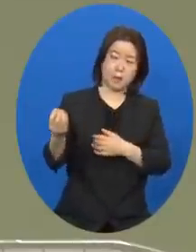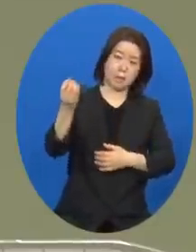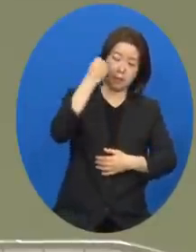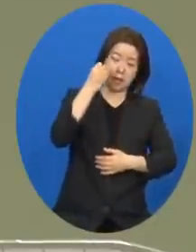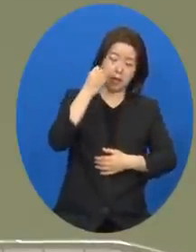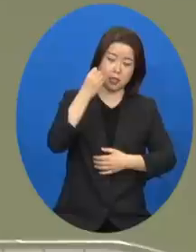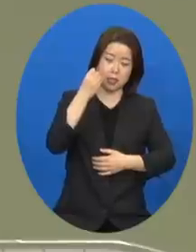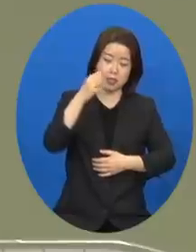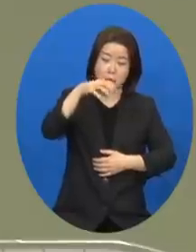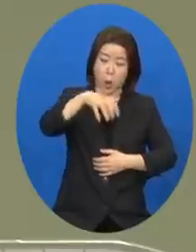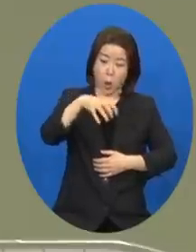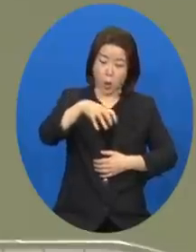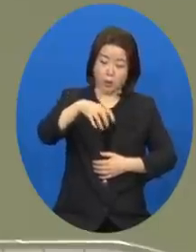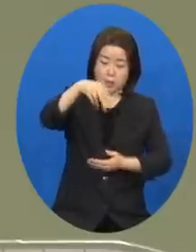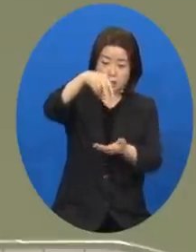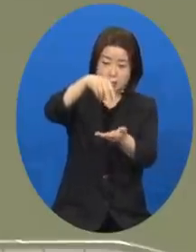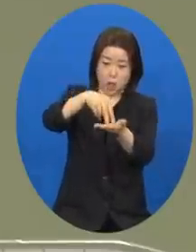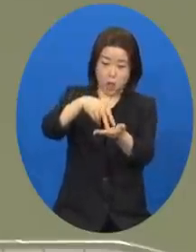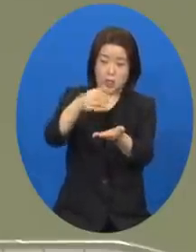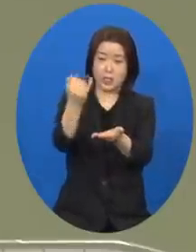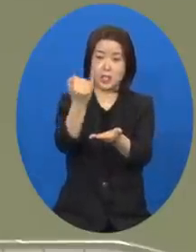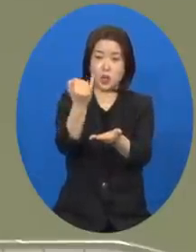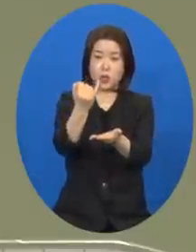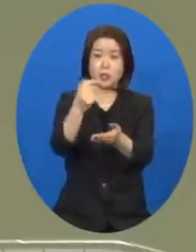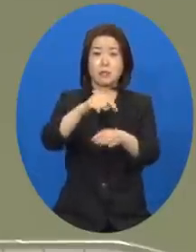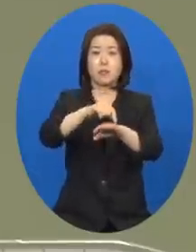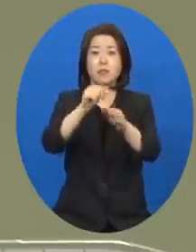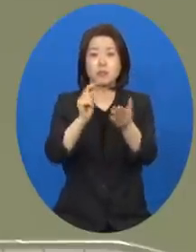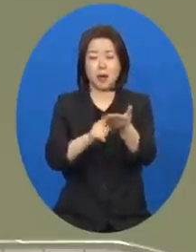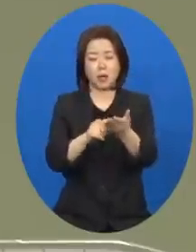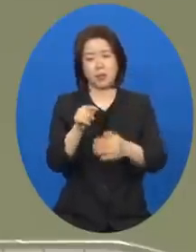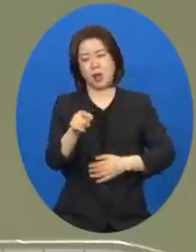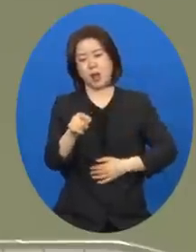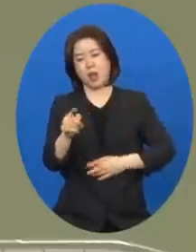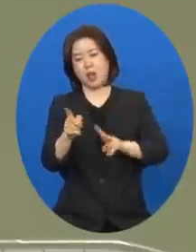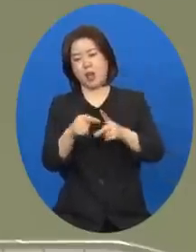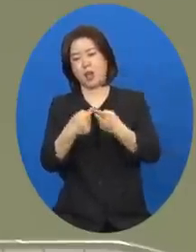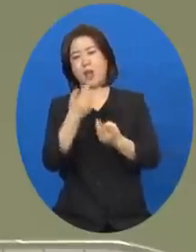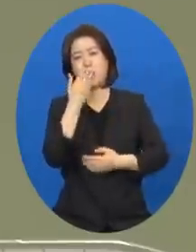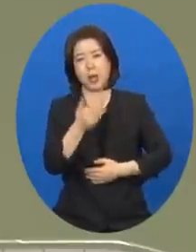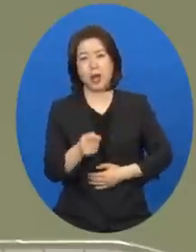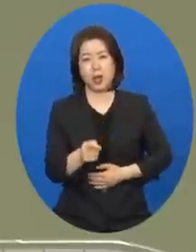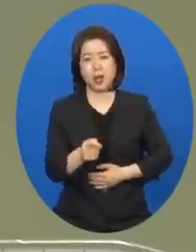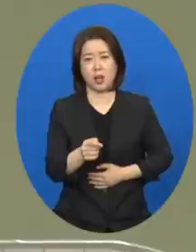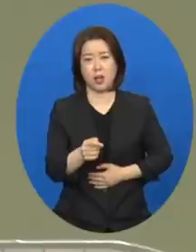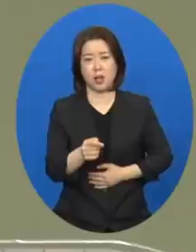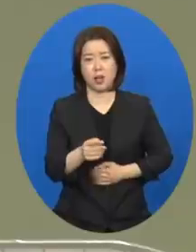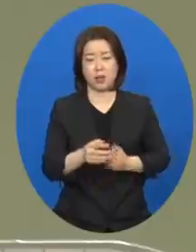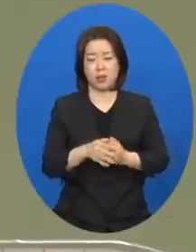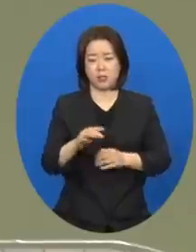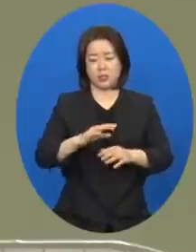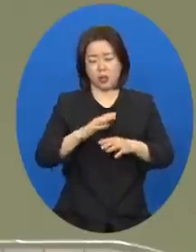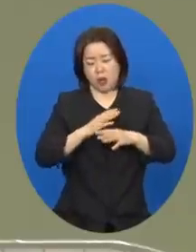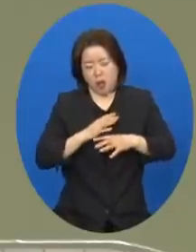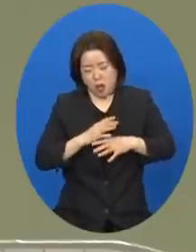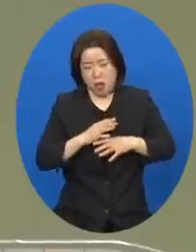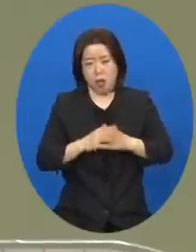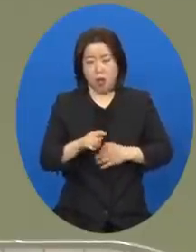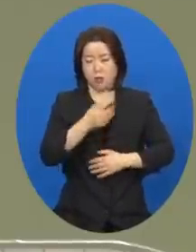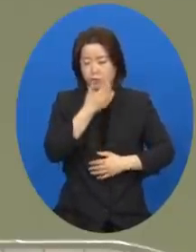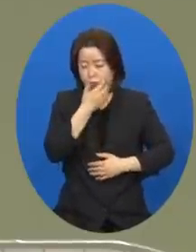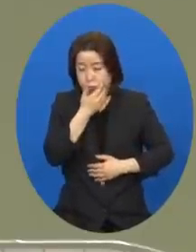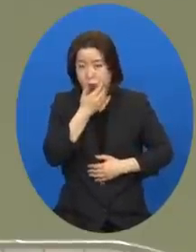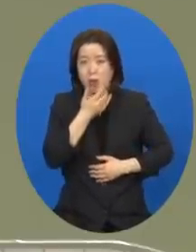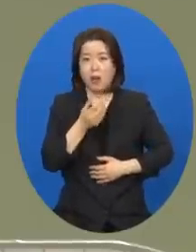서 있는 이 여인의 심정이 이해가 되는 것 같아요. 그 두려움, 그